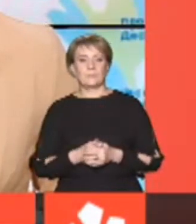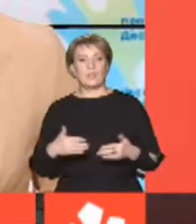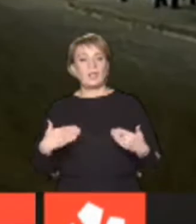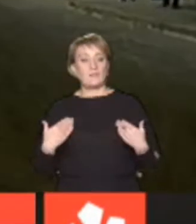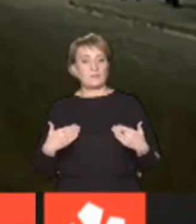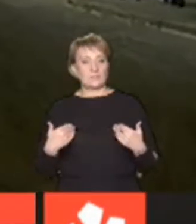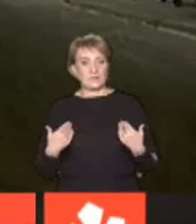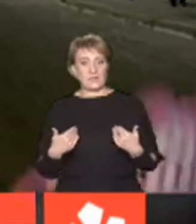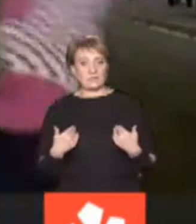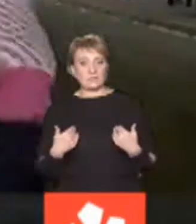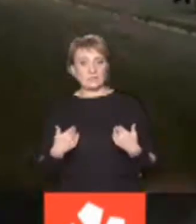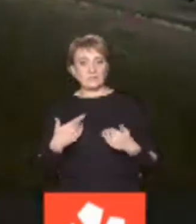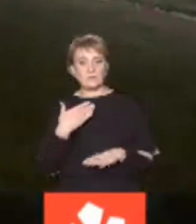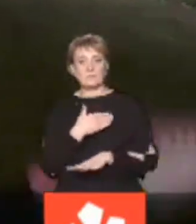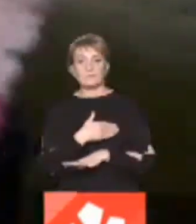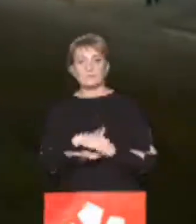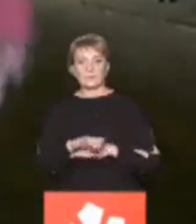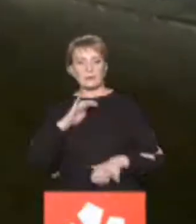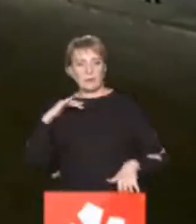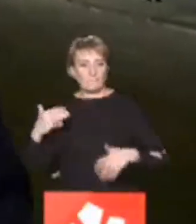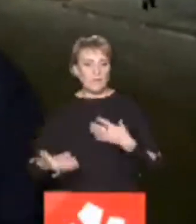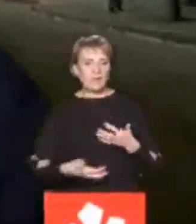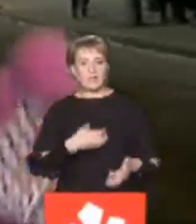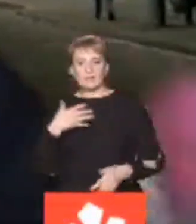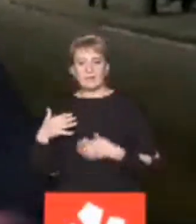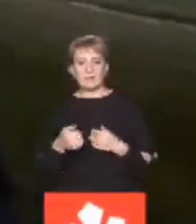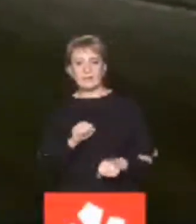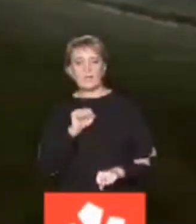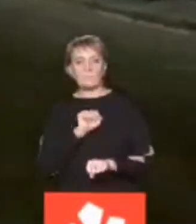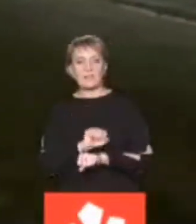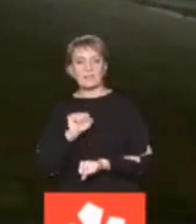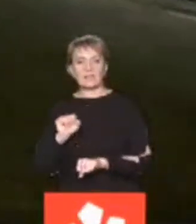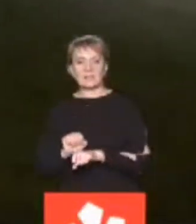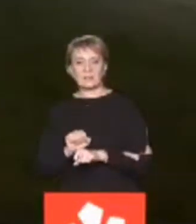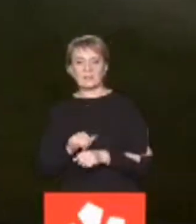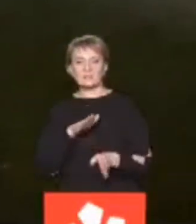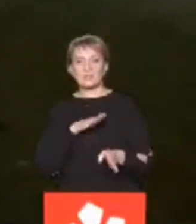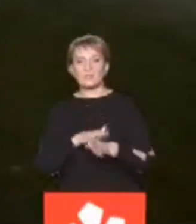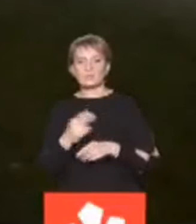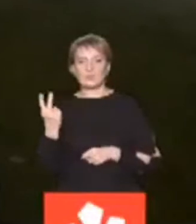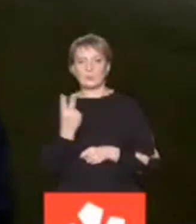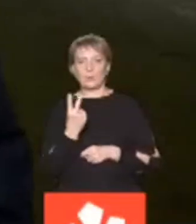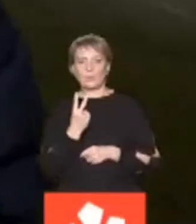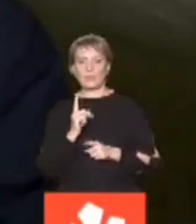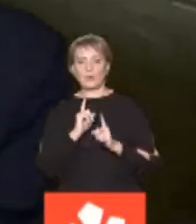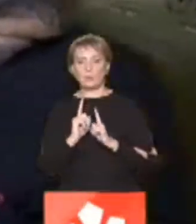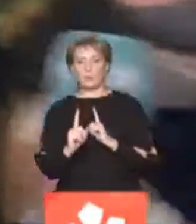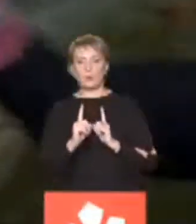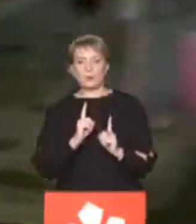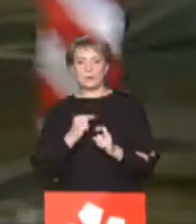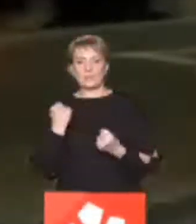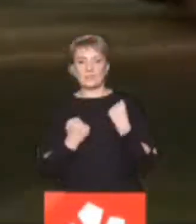Вітаю, Мар'яна. Вулицю Гетьмана перерили і перекрили повністю по обидва боки. Тепер водії, які